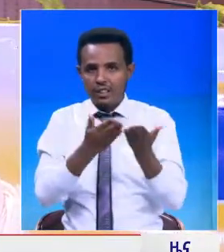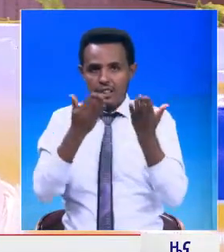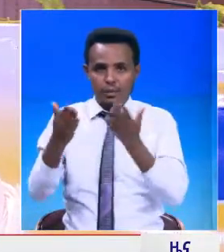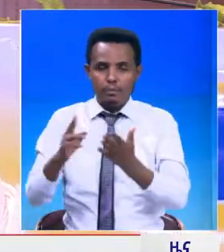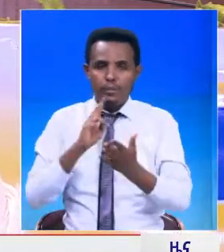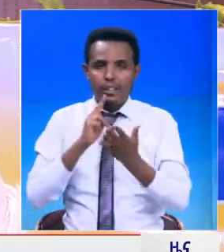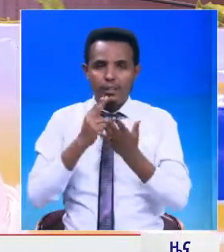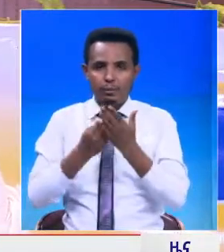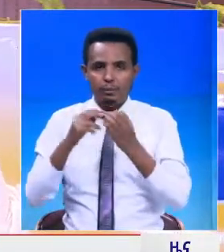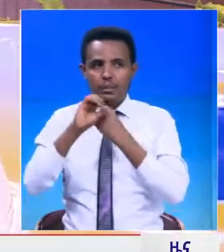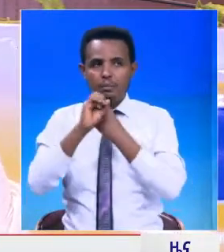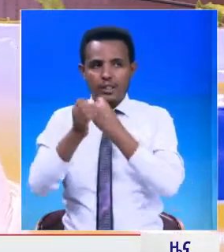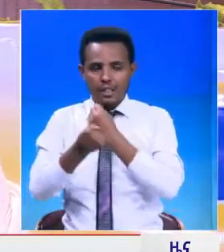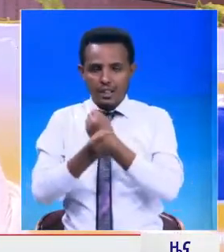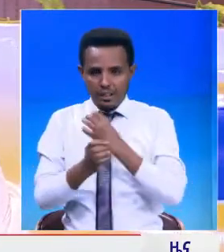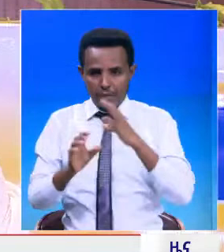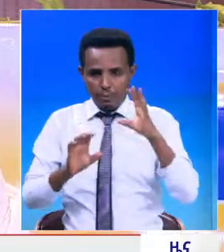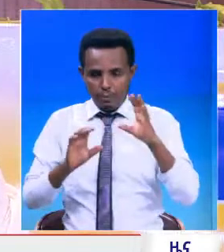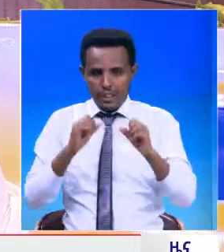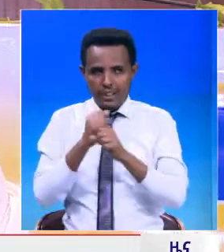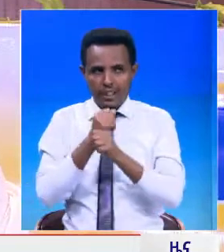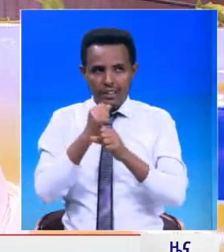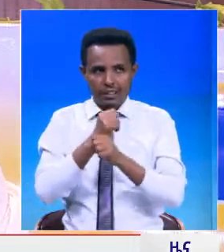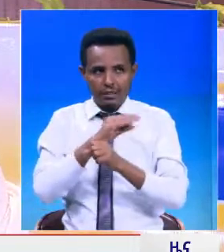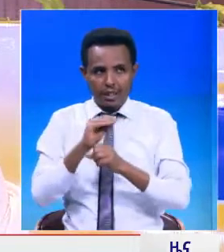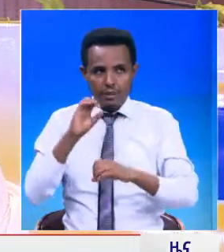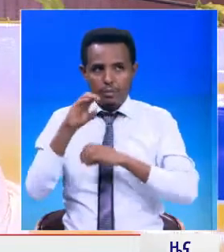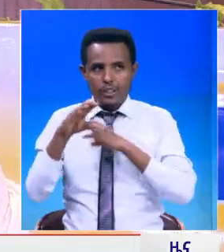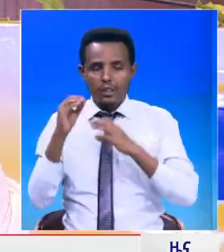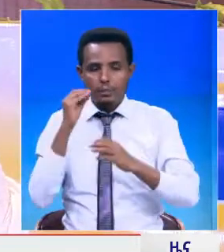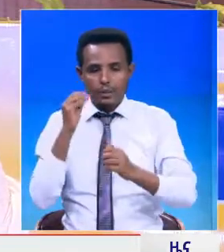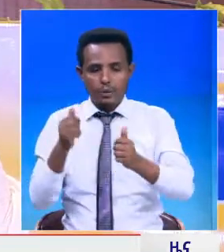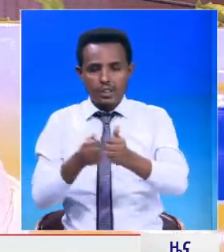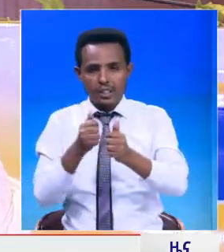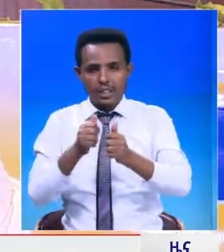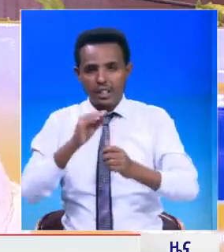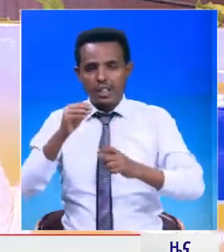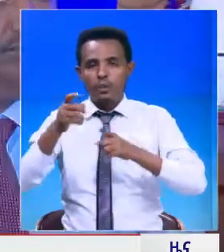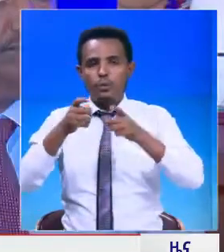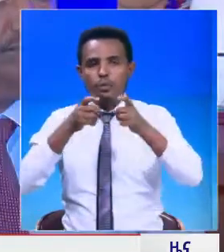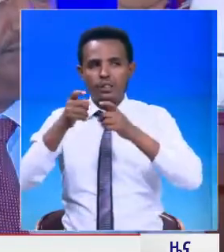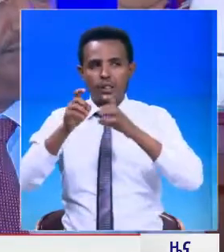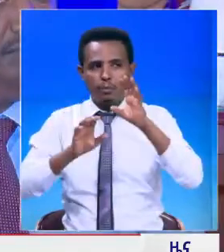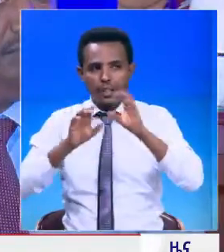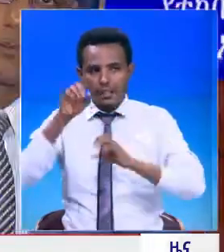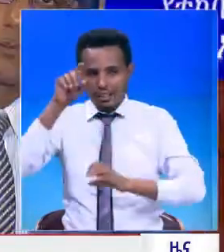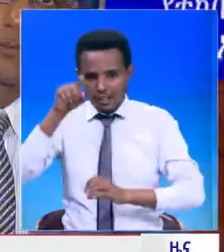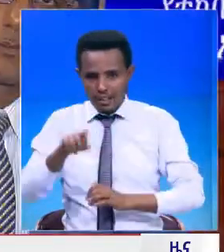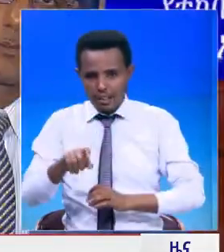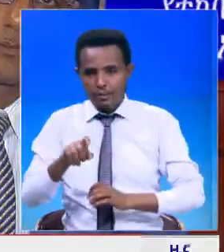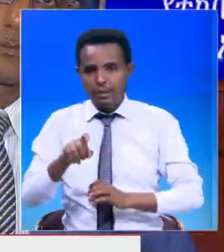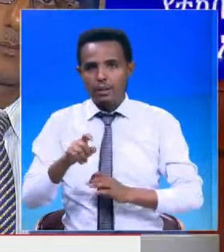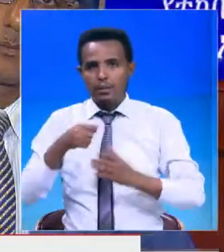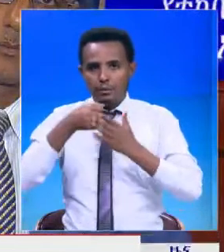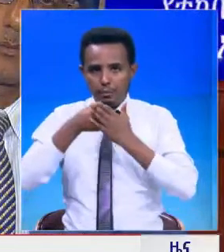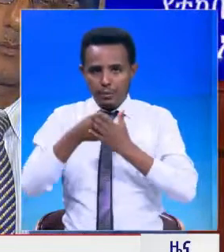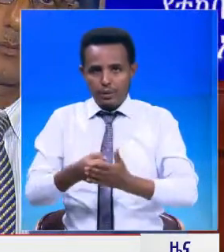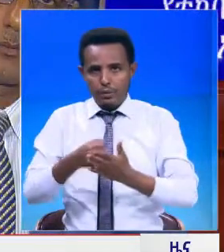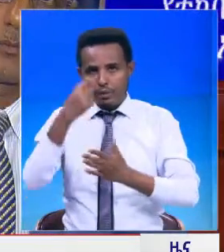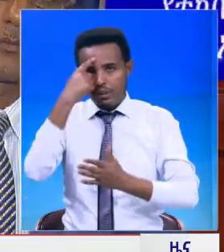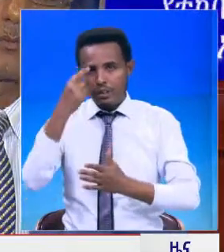መረጃ መሰረት አድርጎ መስራትና ምክር ቤቱን ክትትልና ቁጥጥር ማድረግ እንዳለብን በጽኑ